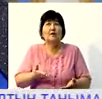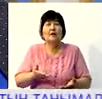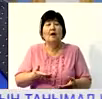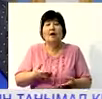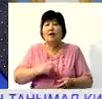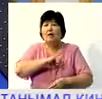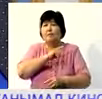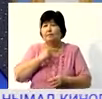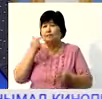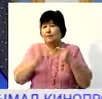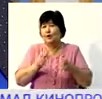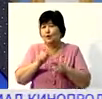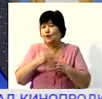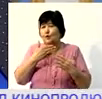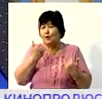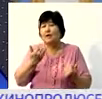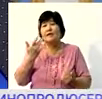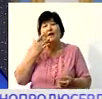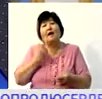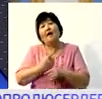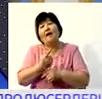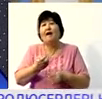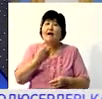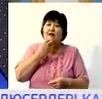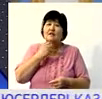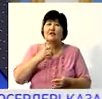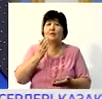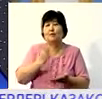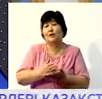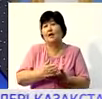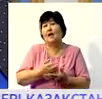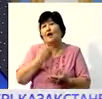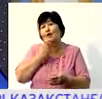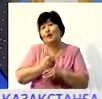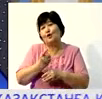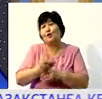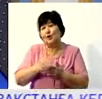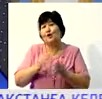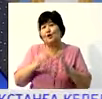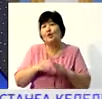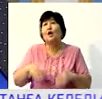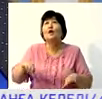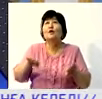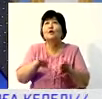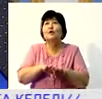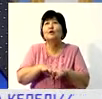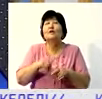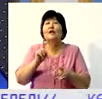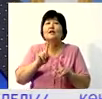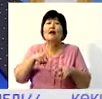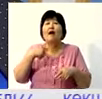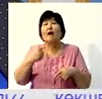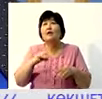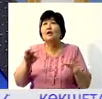сөзі жоқ. Кілең жаңа әзілдеп, сүйдіп отыратын, күлдіріп отыратын үйде. Кілең сондай әңгімелерін айтып,